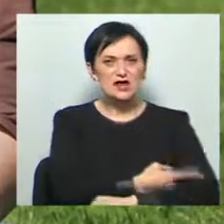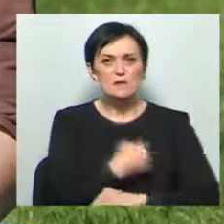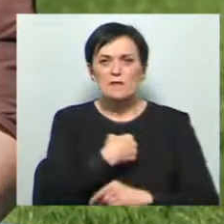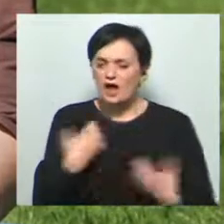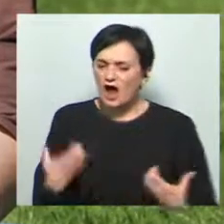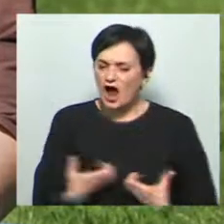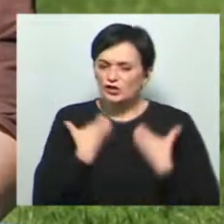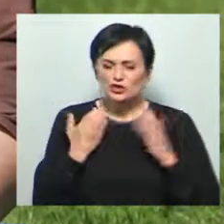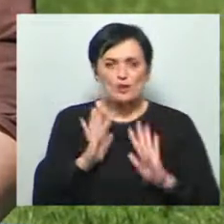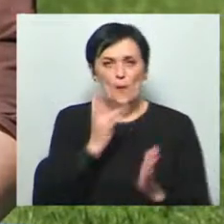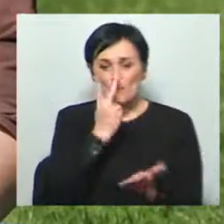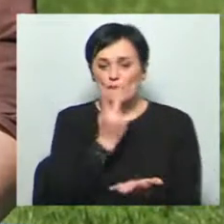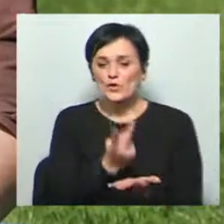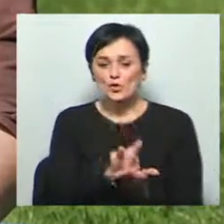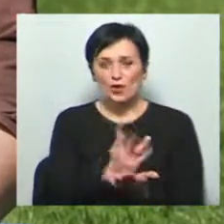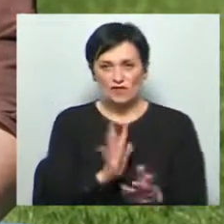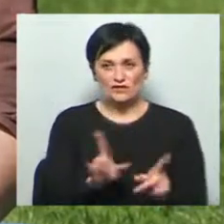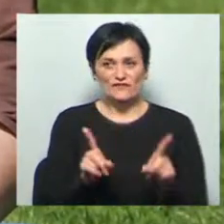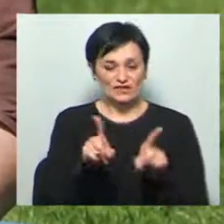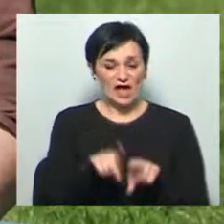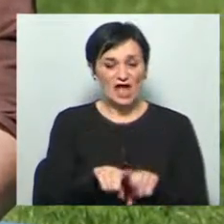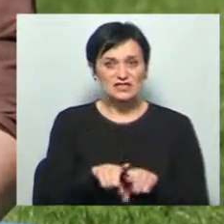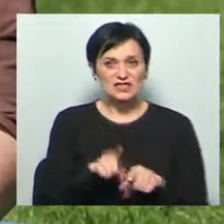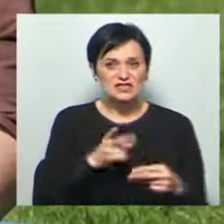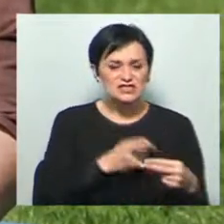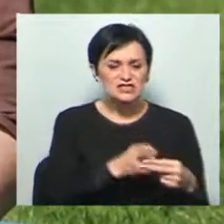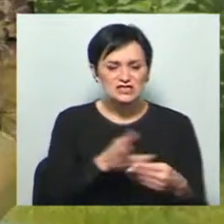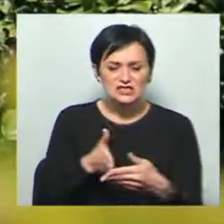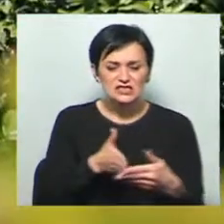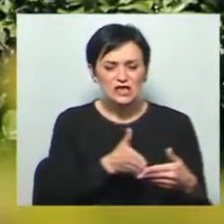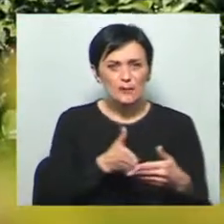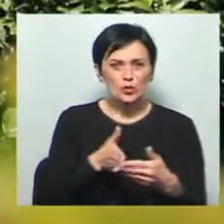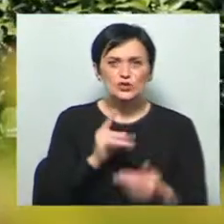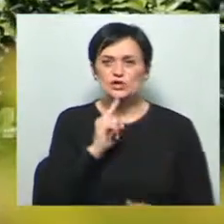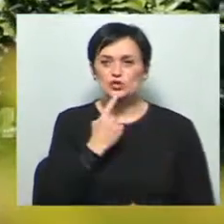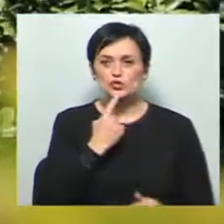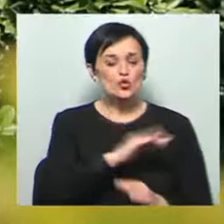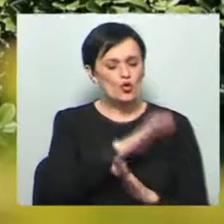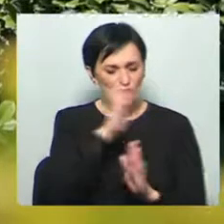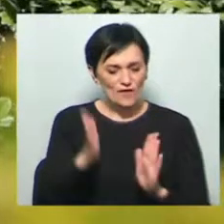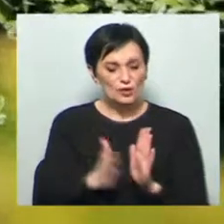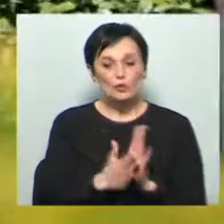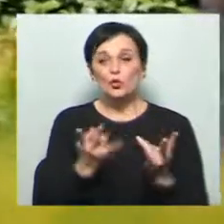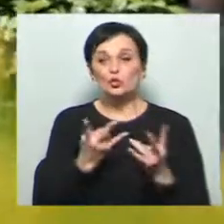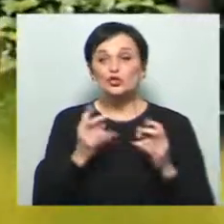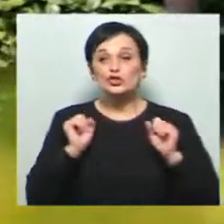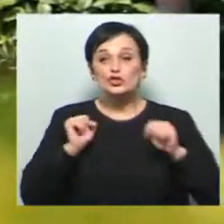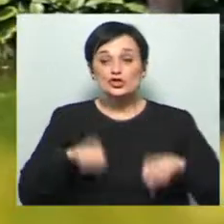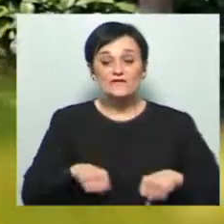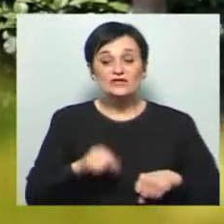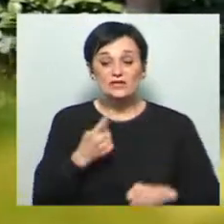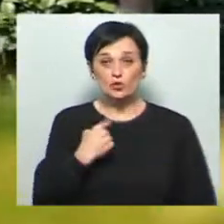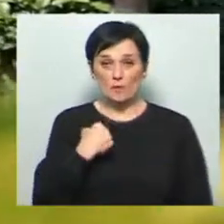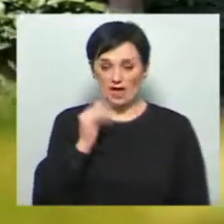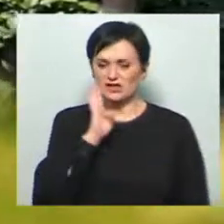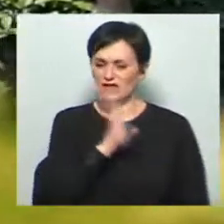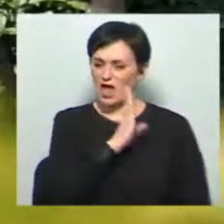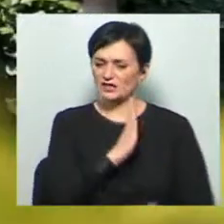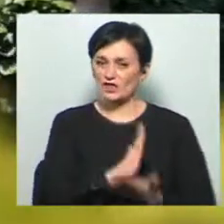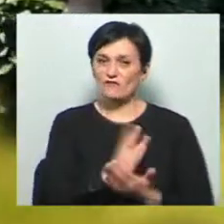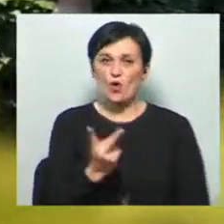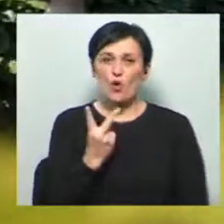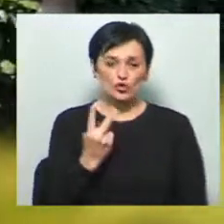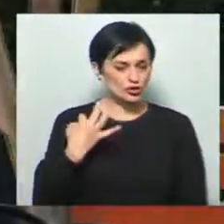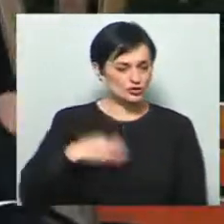უნდა შემეშინდეს, მიუხედავად ასეთი დაბრკოლებისა და სირთულისა. ყველაფერი უნდა შევძლო, რადგან ვარ დედა და ორი